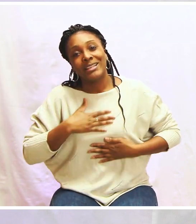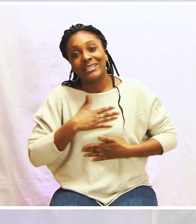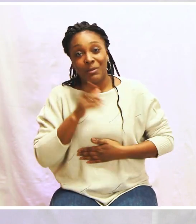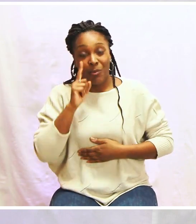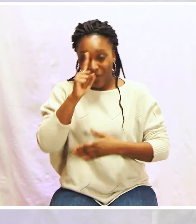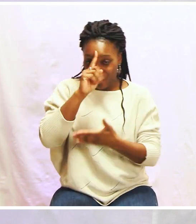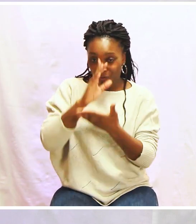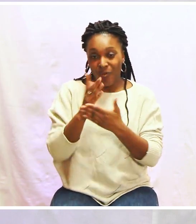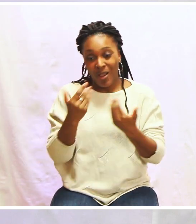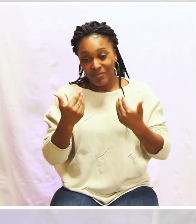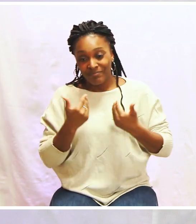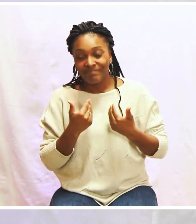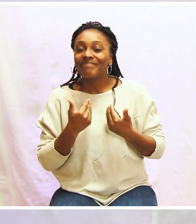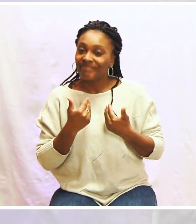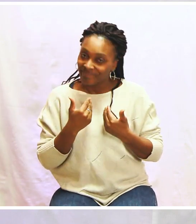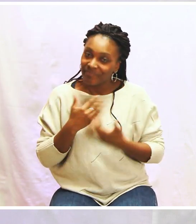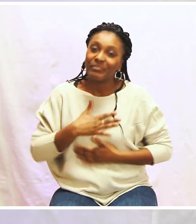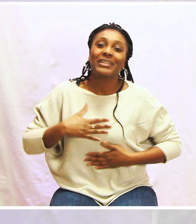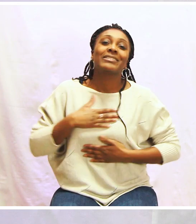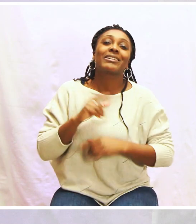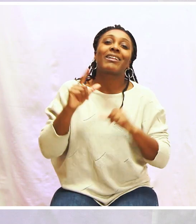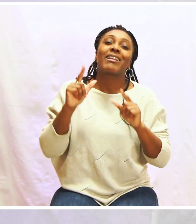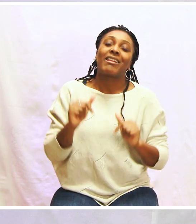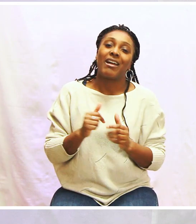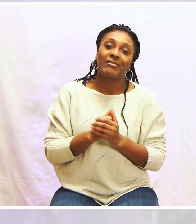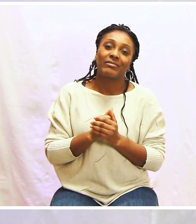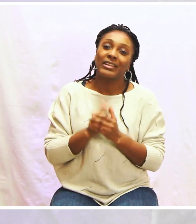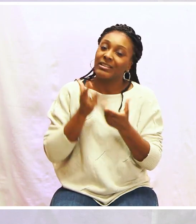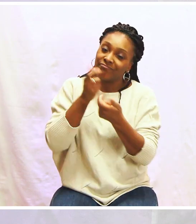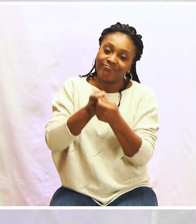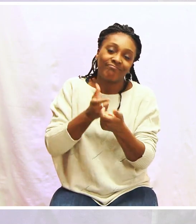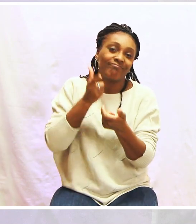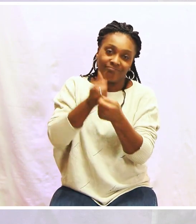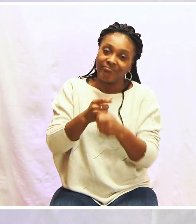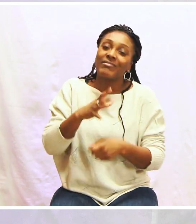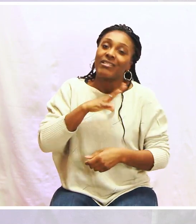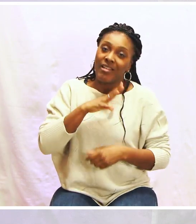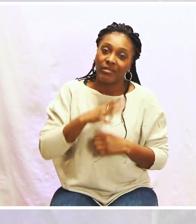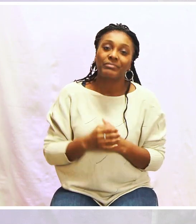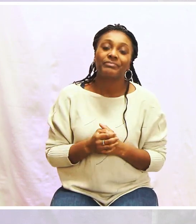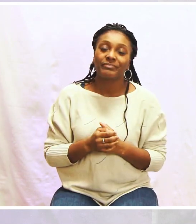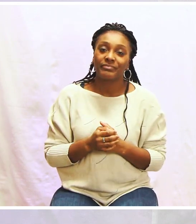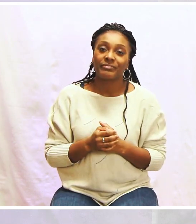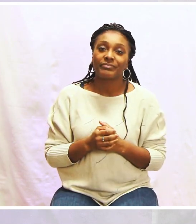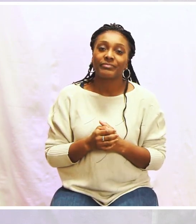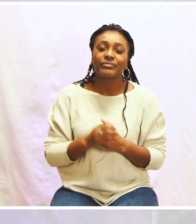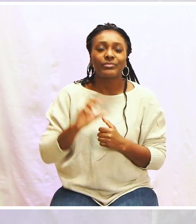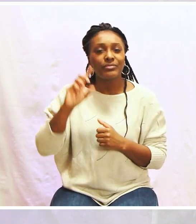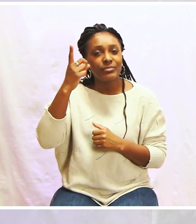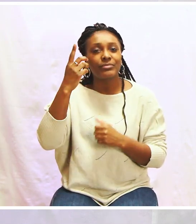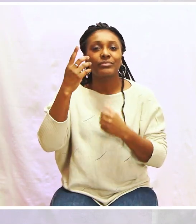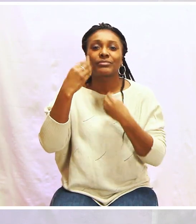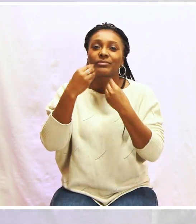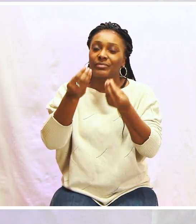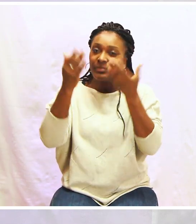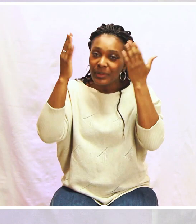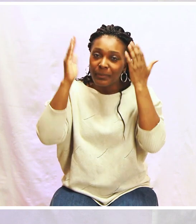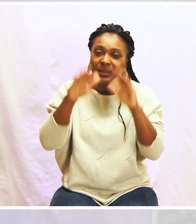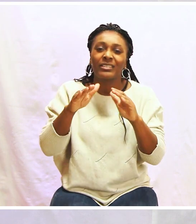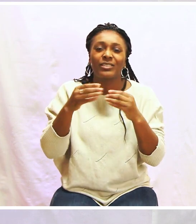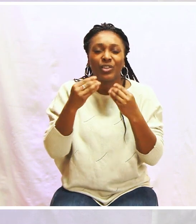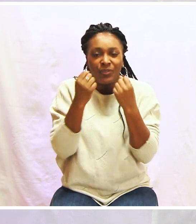la consomme, la foi, la Bible nous le dit. Alors que tu sois béni et fortifié aujourd'hui, et juste te laisser ce